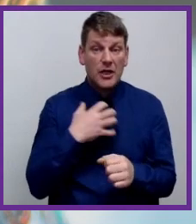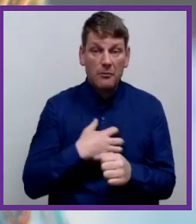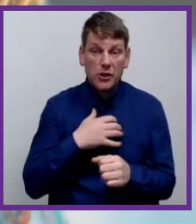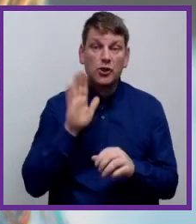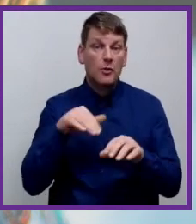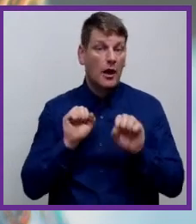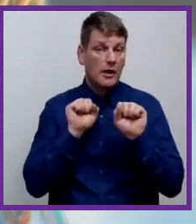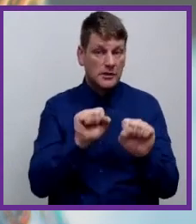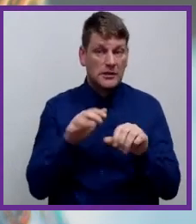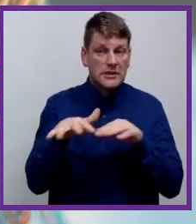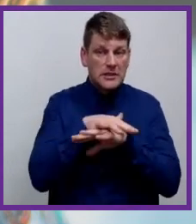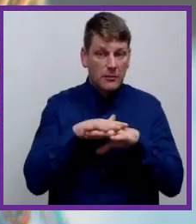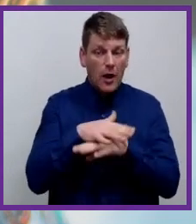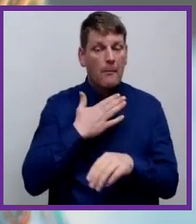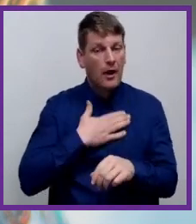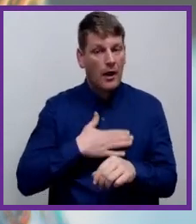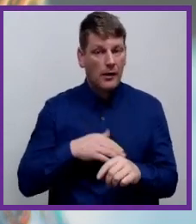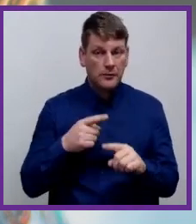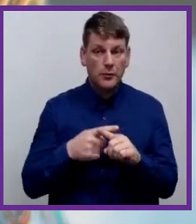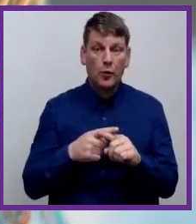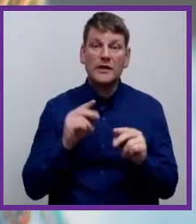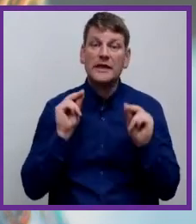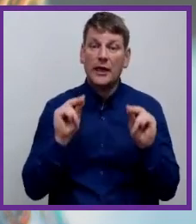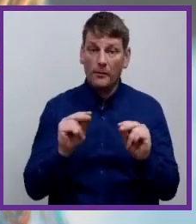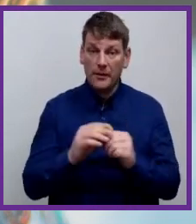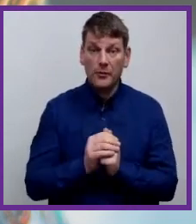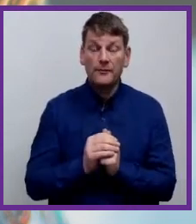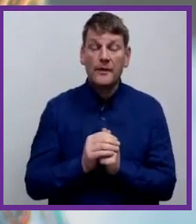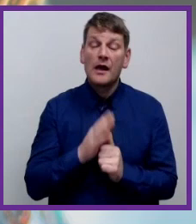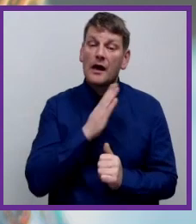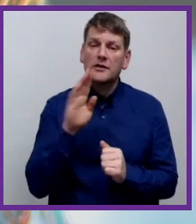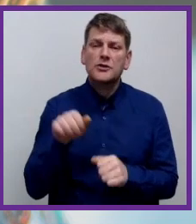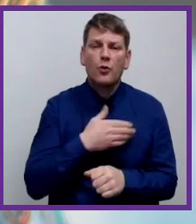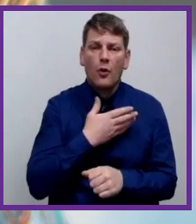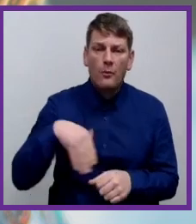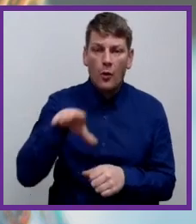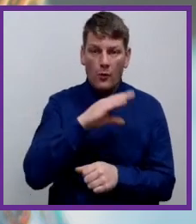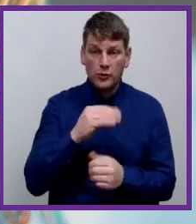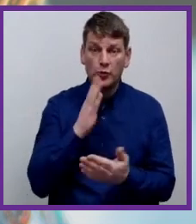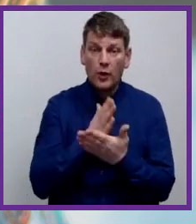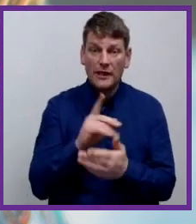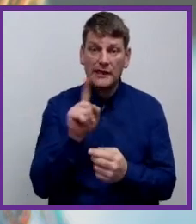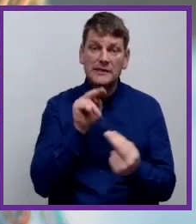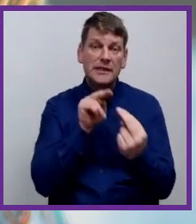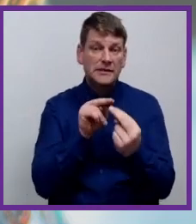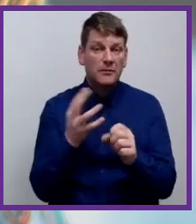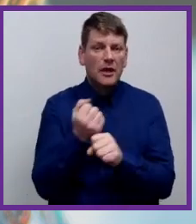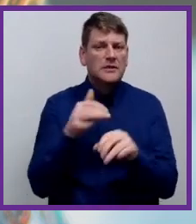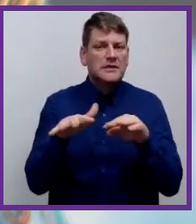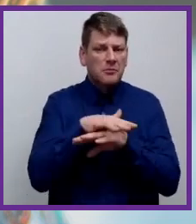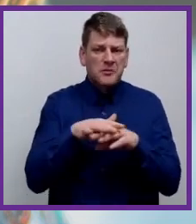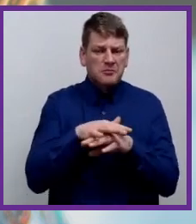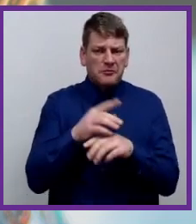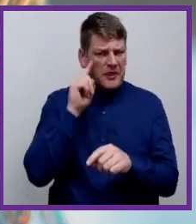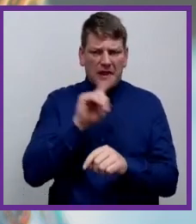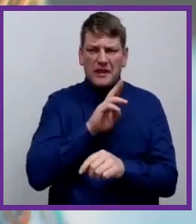aizsargātu sabiedrības labklājību un tikumību. Katrs no mums noteikti ir sastapies ar sabiedrības